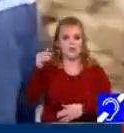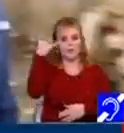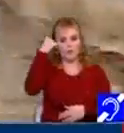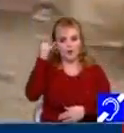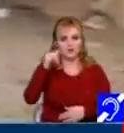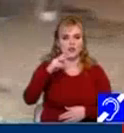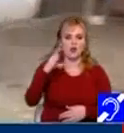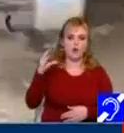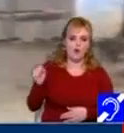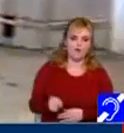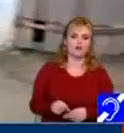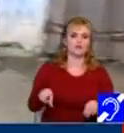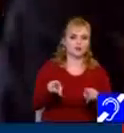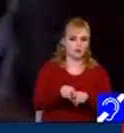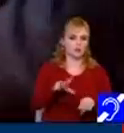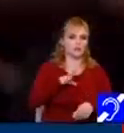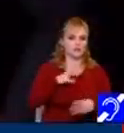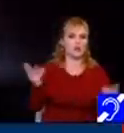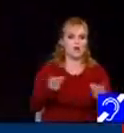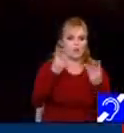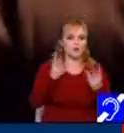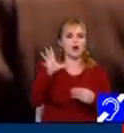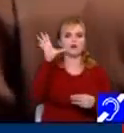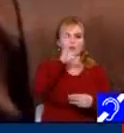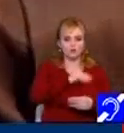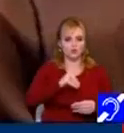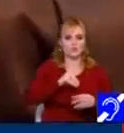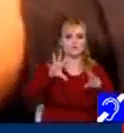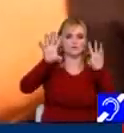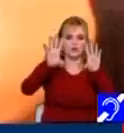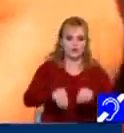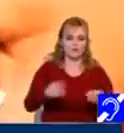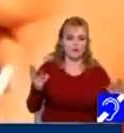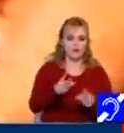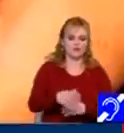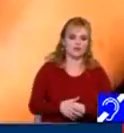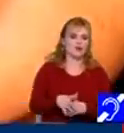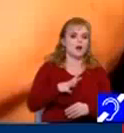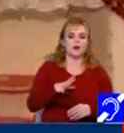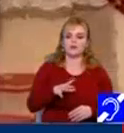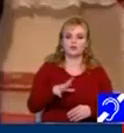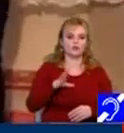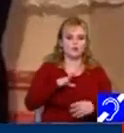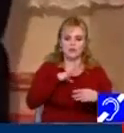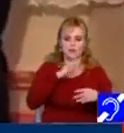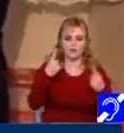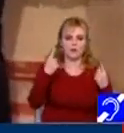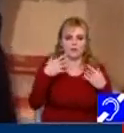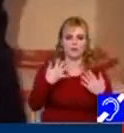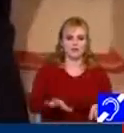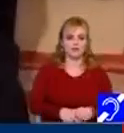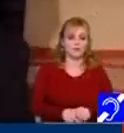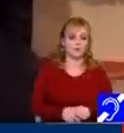Leova și Utea Găgăuzia. De asemenea, pompierii au reușit să lichideze 3 focare de incendiu care nu au înregistrat prejudicii